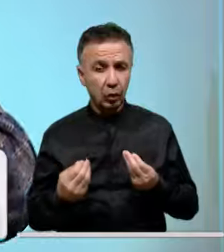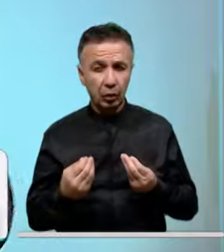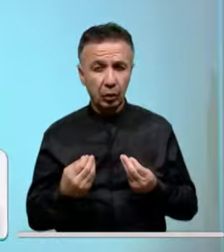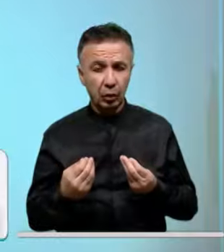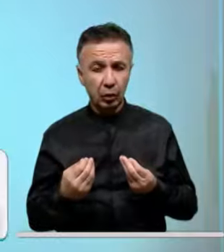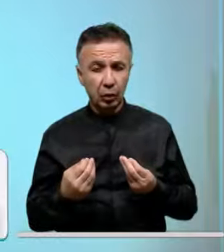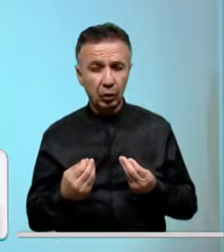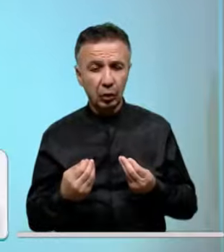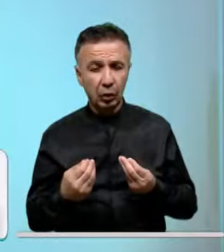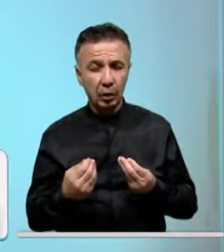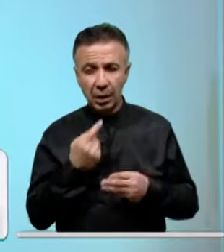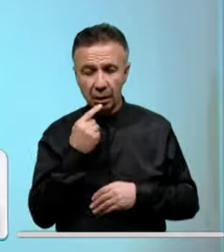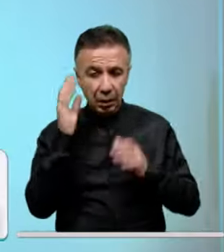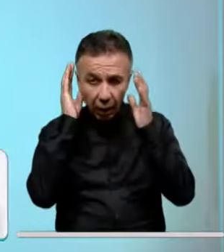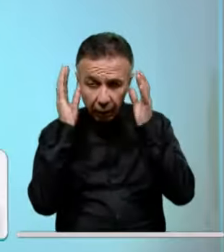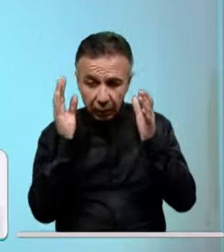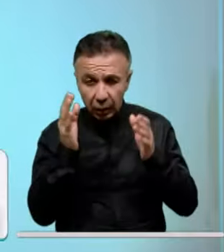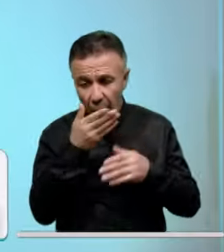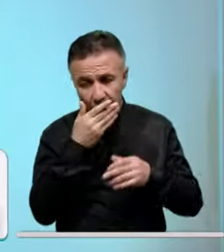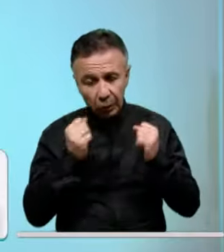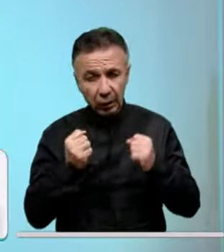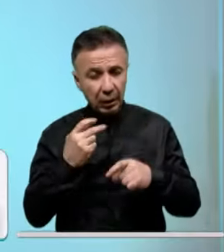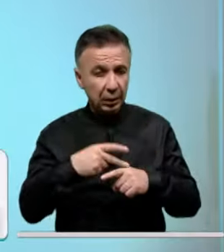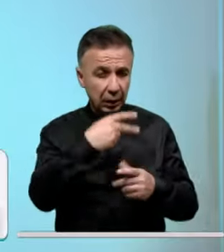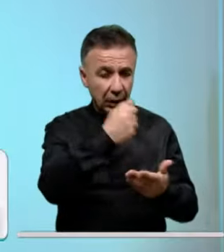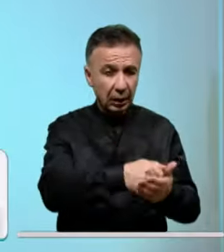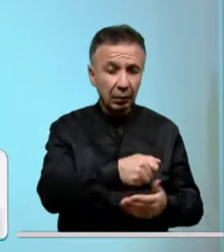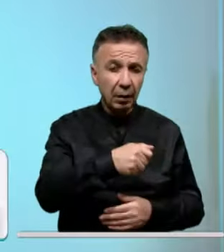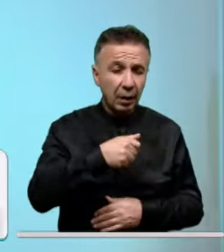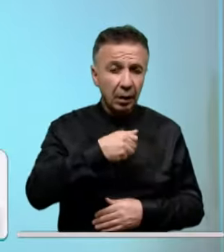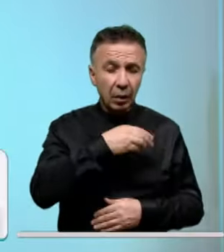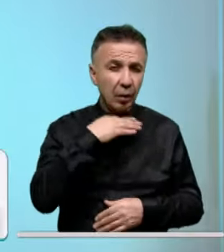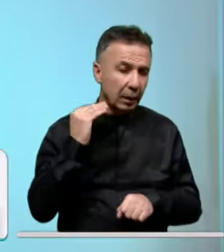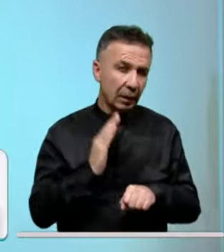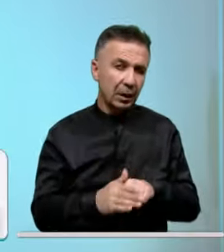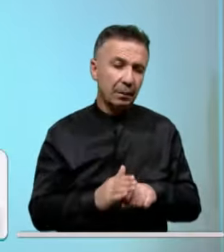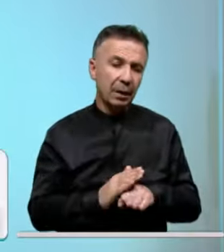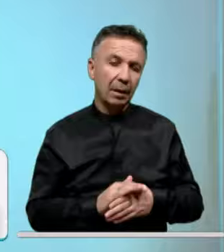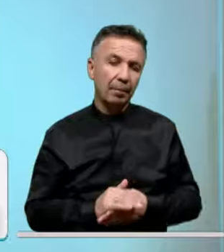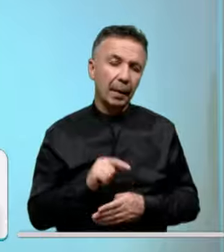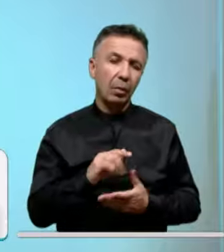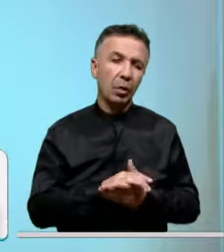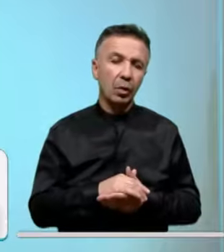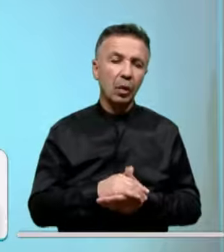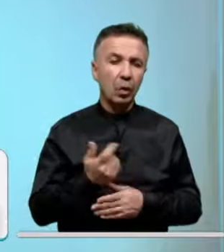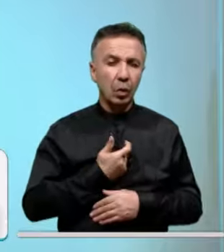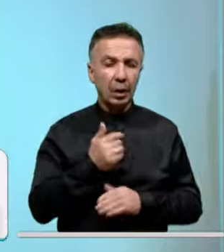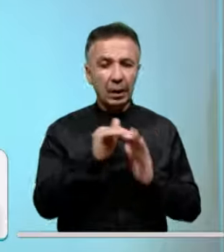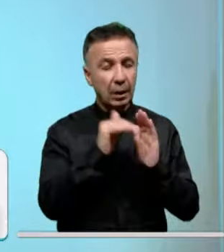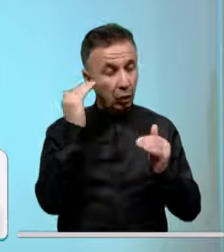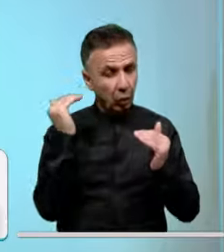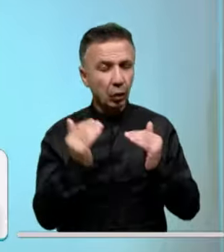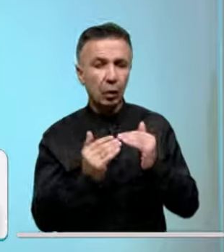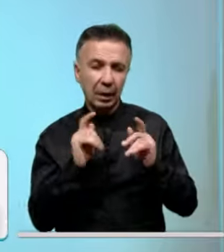Biz namazla, oruçla, zekatla, kurbanla. Bu da bir kulluk sergileme biçimidir ve bunun usulüne uygun